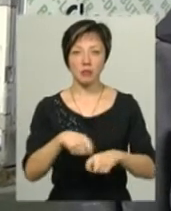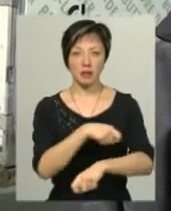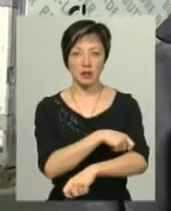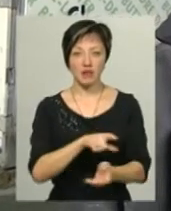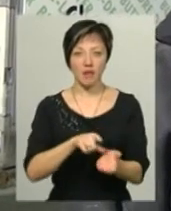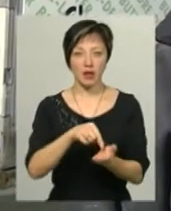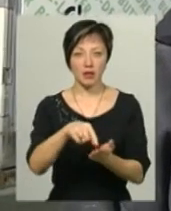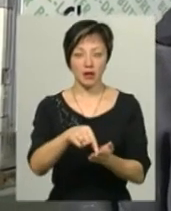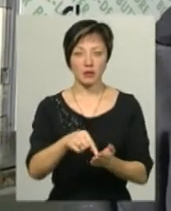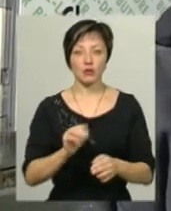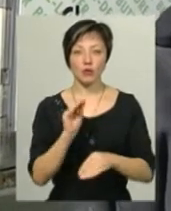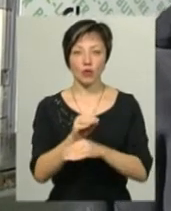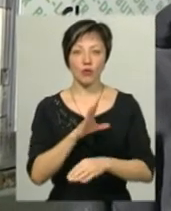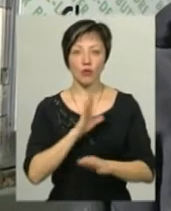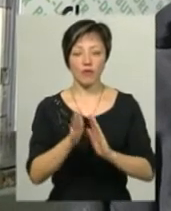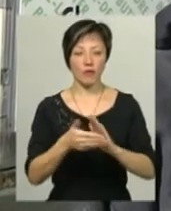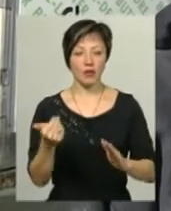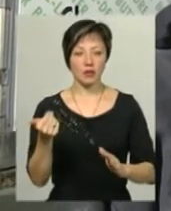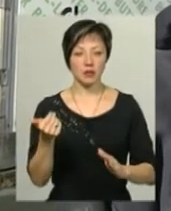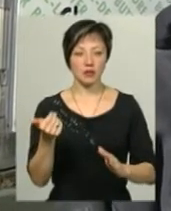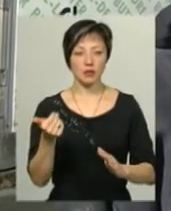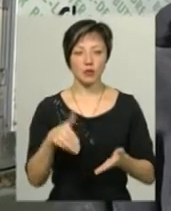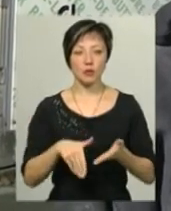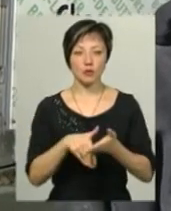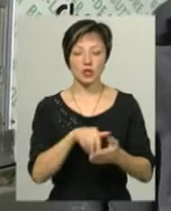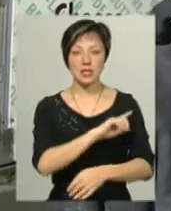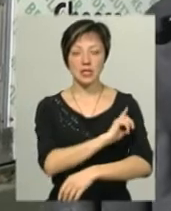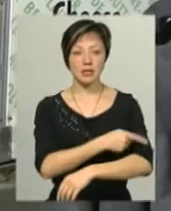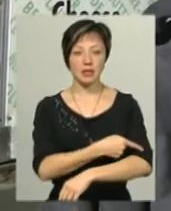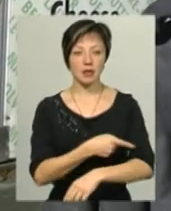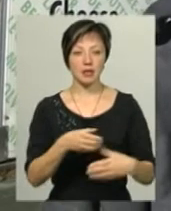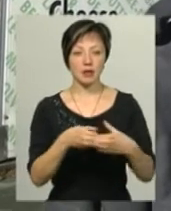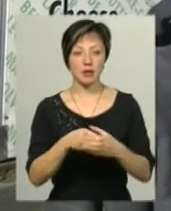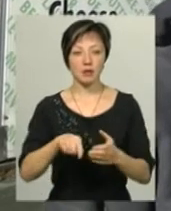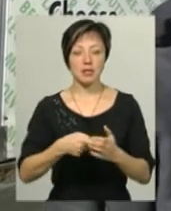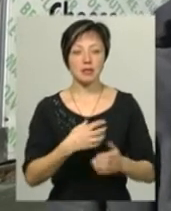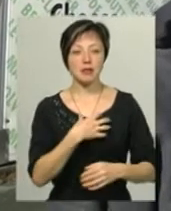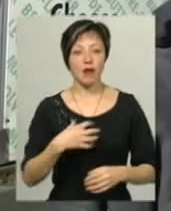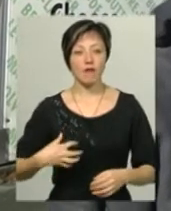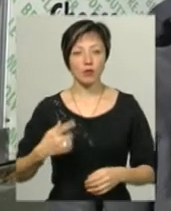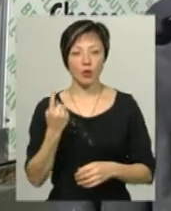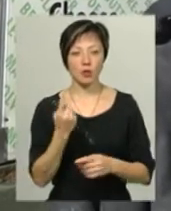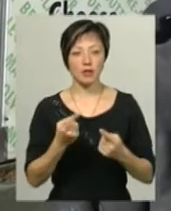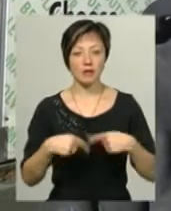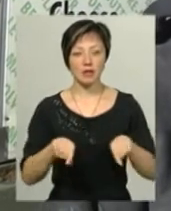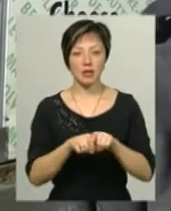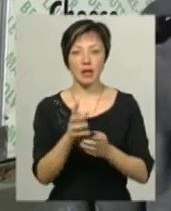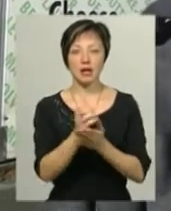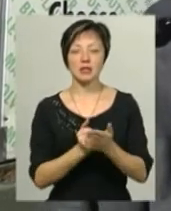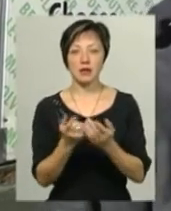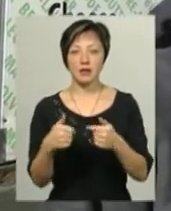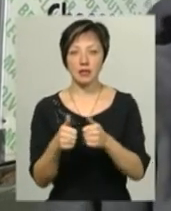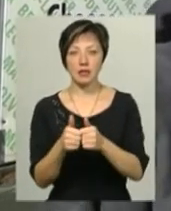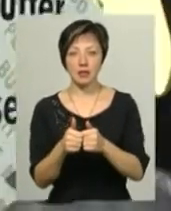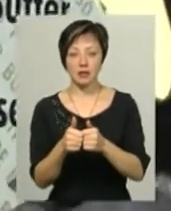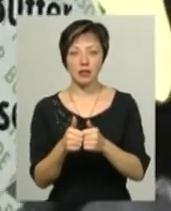метрів. Додатково було викликано допоміжні сили та засоби місто Славута, одне відділення, резервне відділення